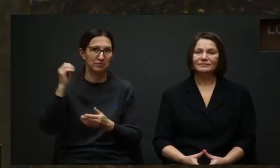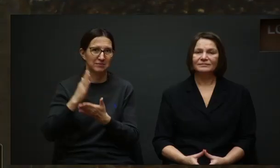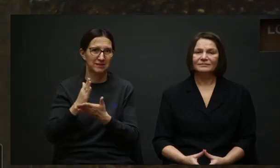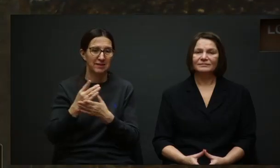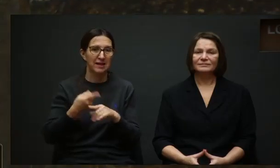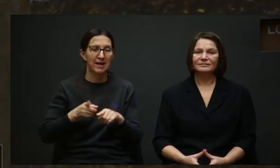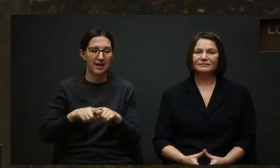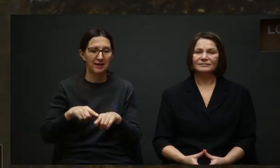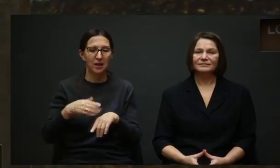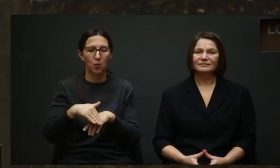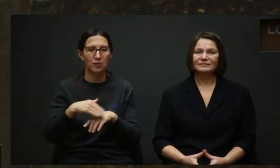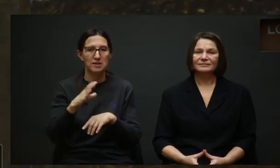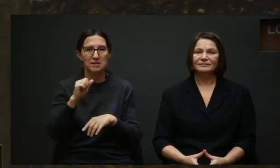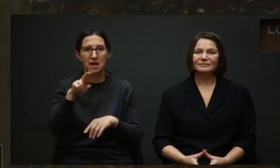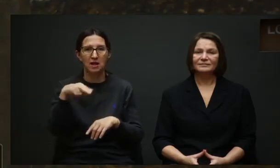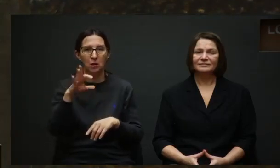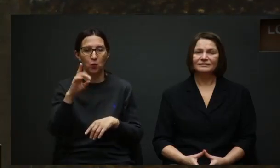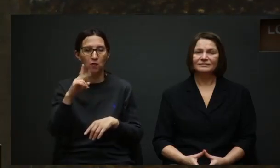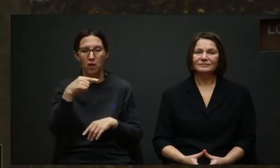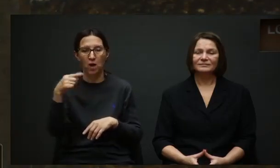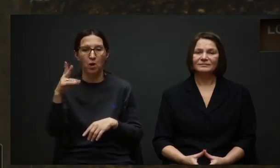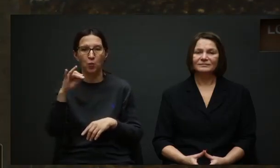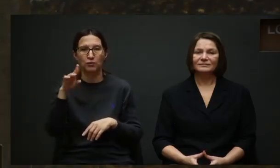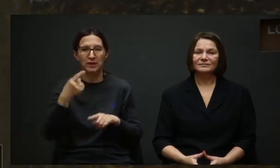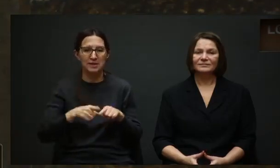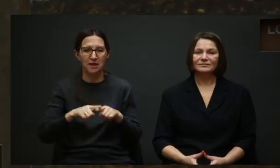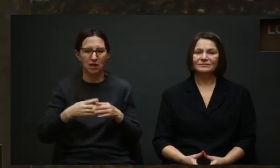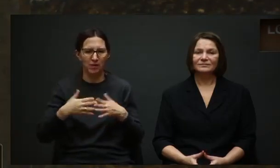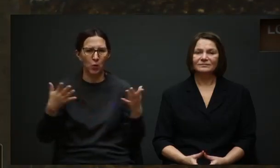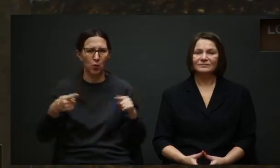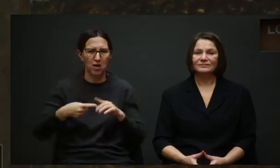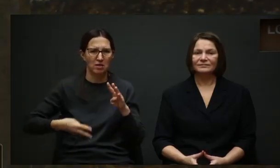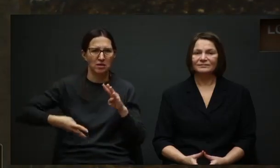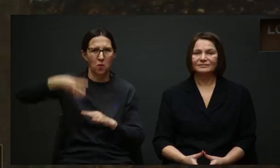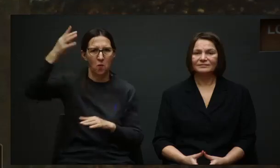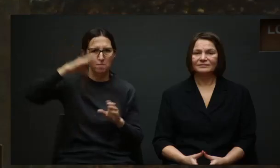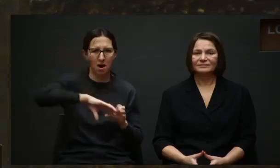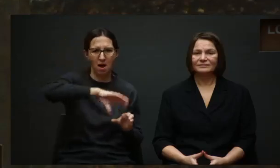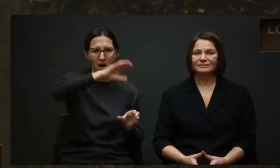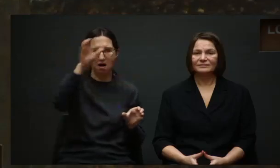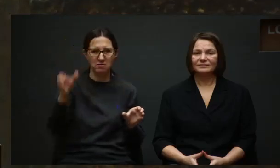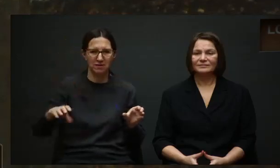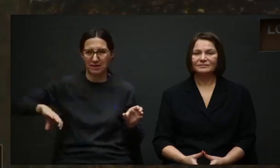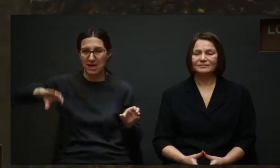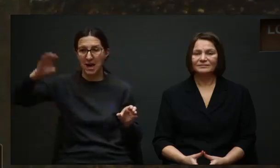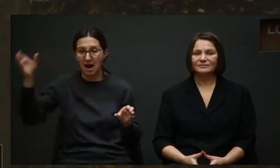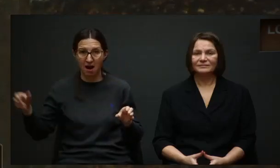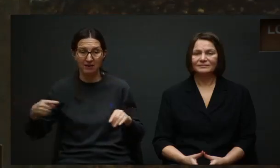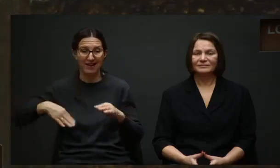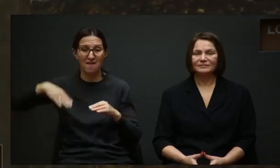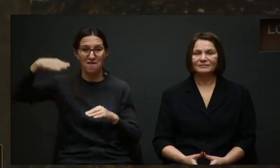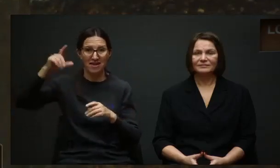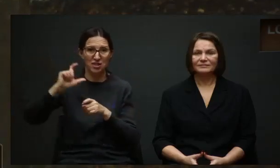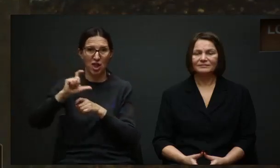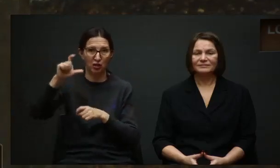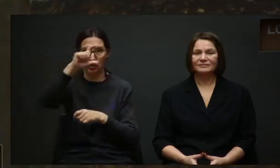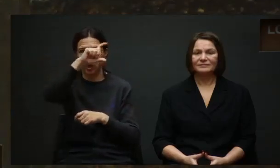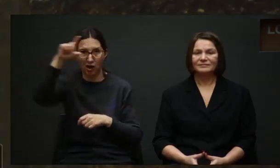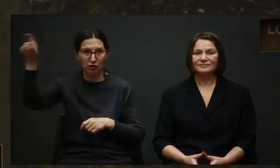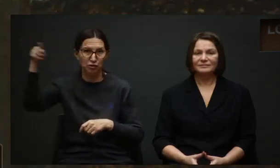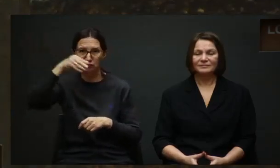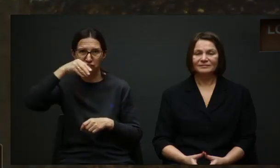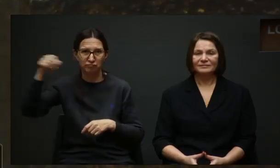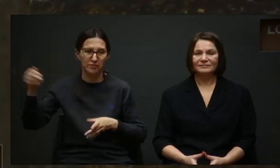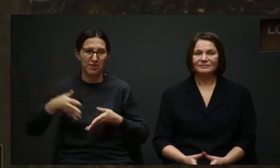на Садово-Кудринский такой большой дом с арками. Такой очень красивый дом. Вот. И в этом доме верхний этаж заняли